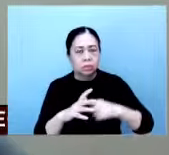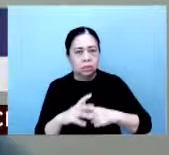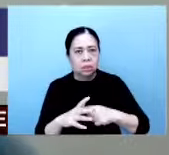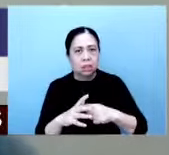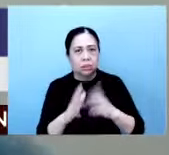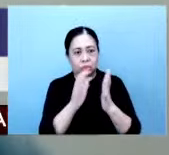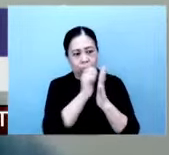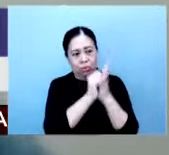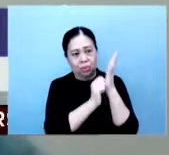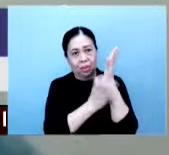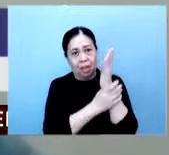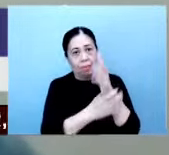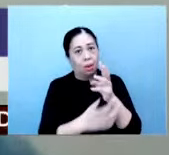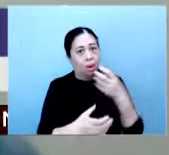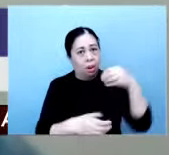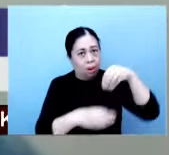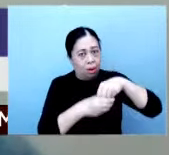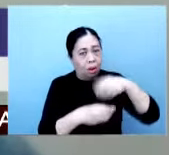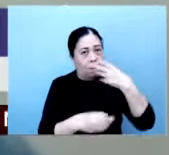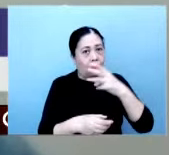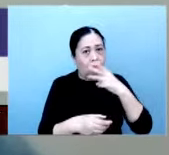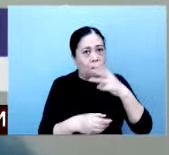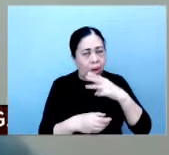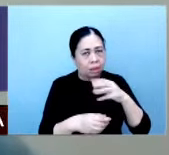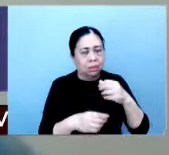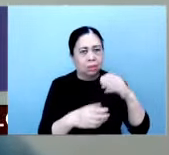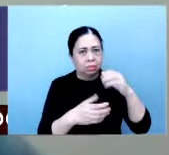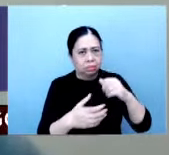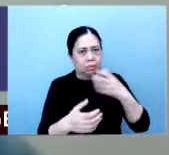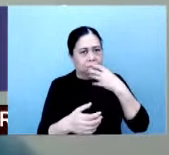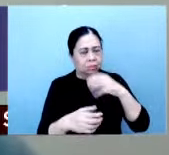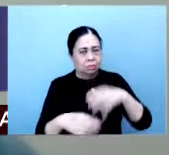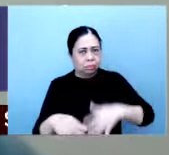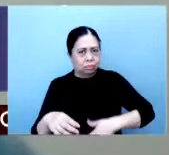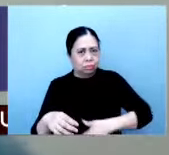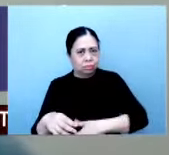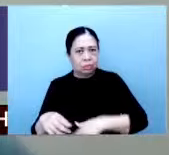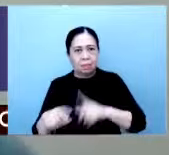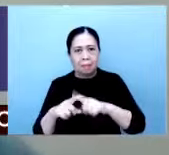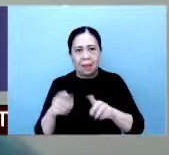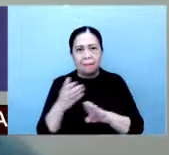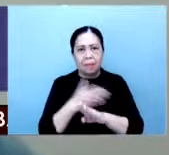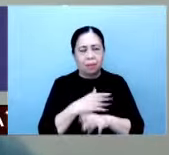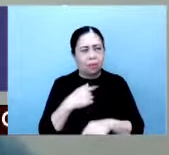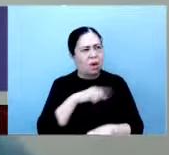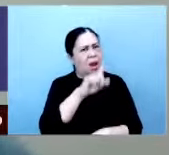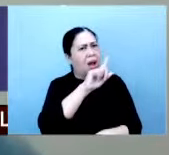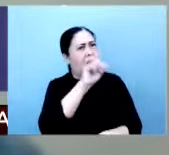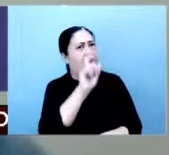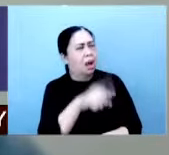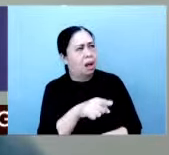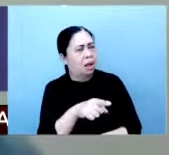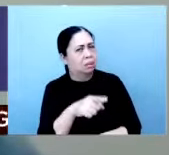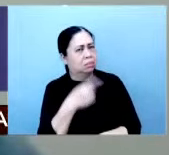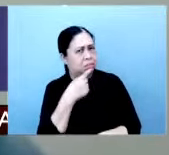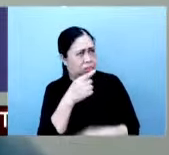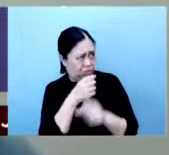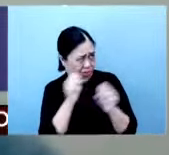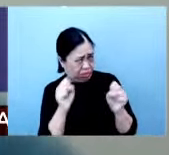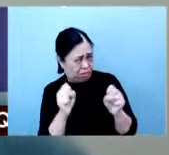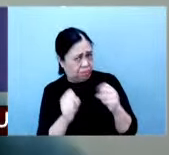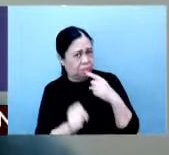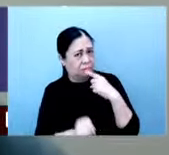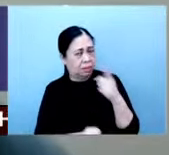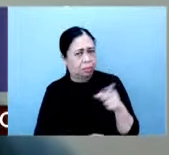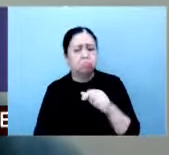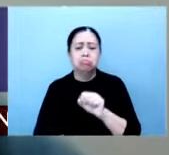or Iyung ah DIY hot compress niya pero before non nag-ask pa ako sa kanya kung sa She said naman na tried